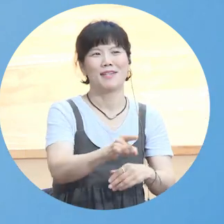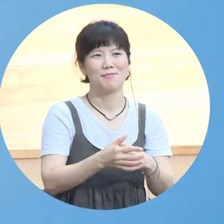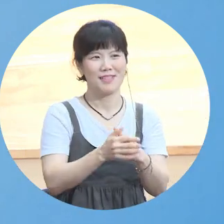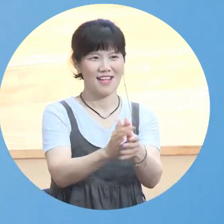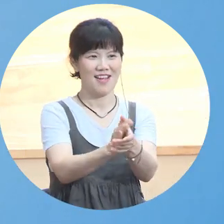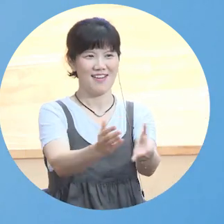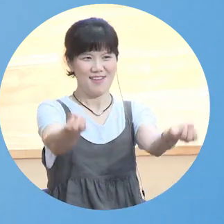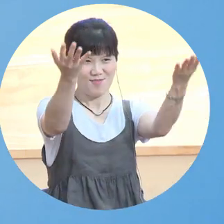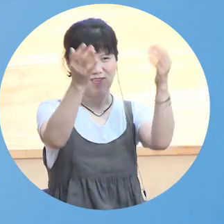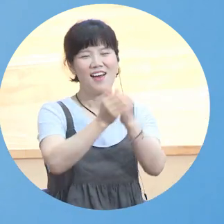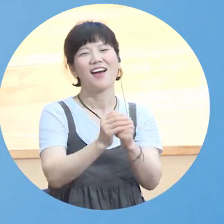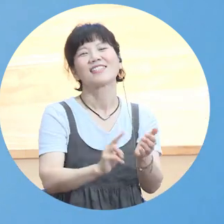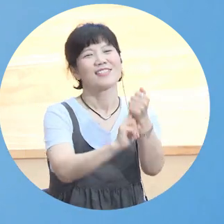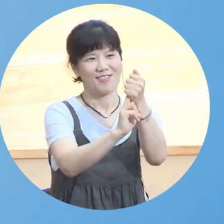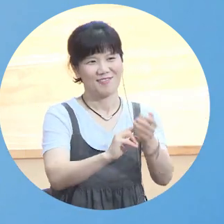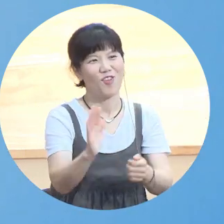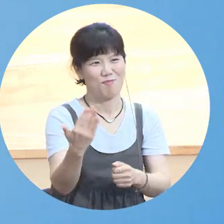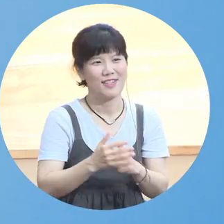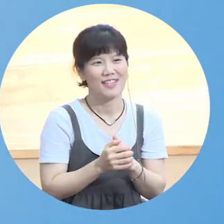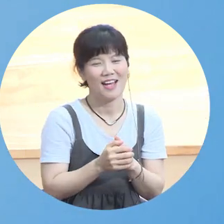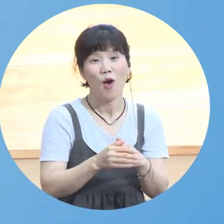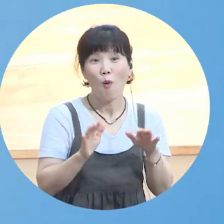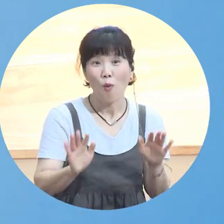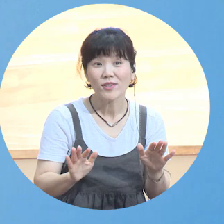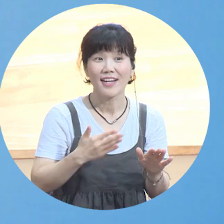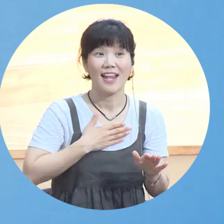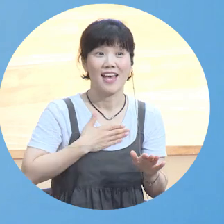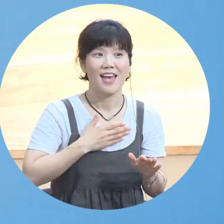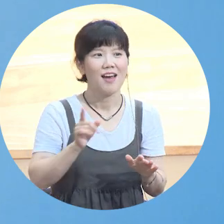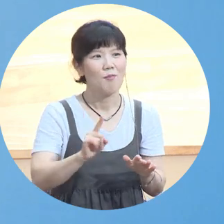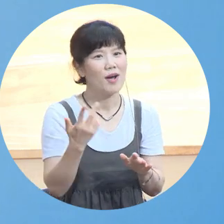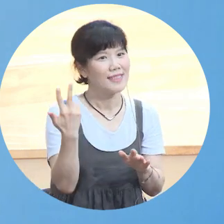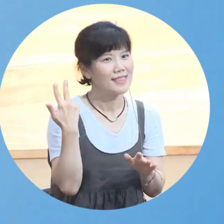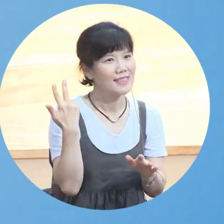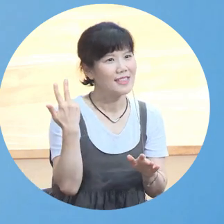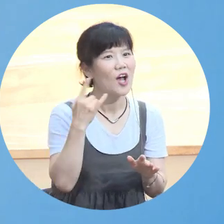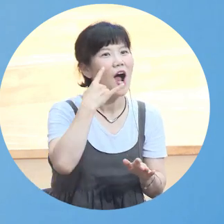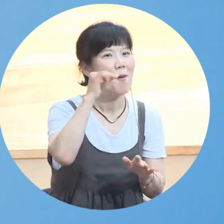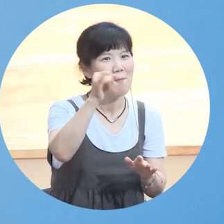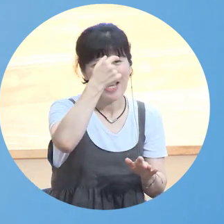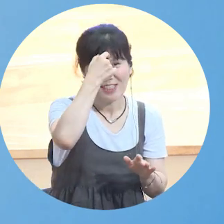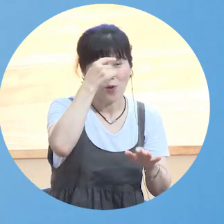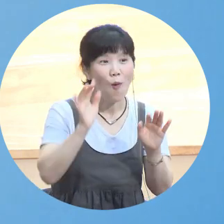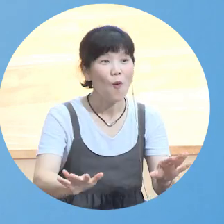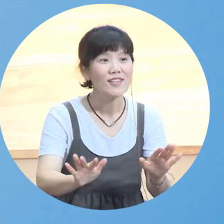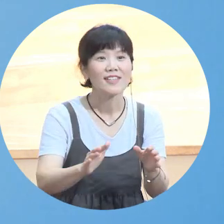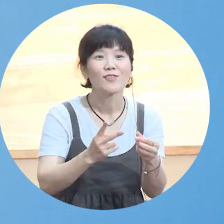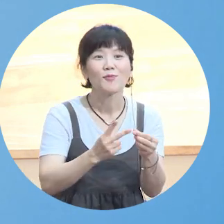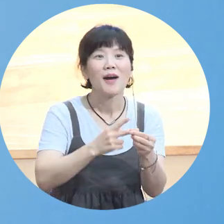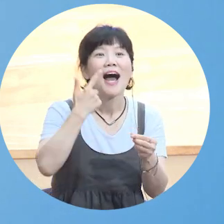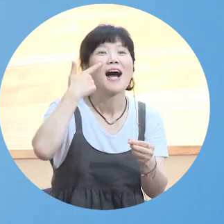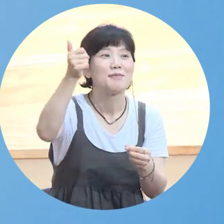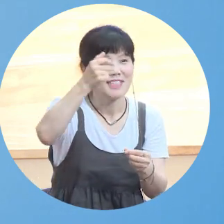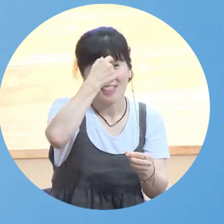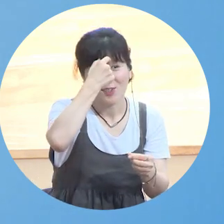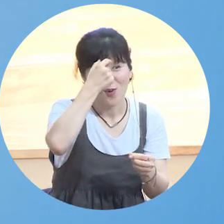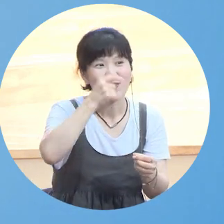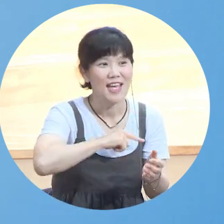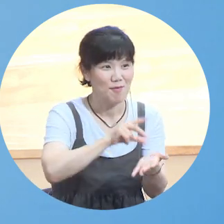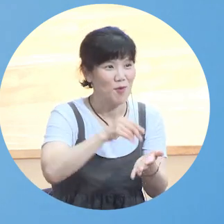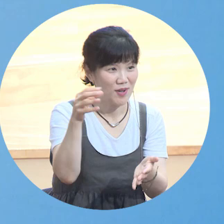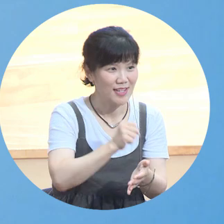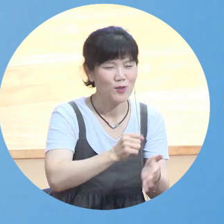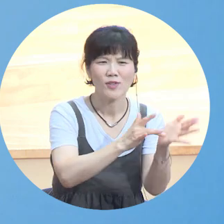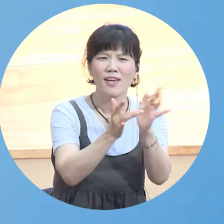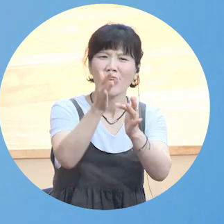줘 썬 을 저는 지난주에 어머니의 기도 이어서 오늘 아버지의 기도 란 제목으로 예수님의 표적이